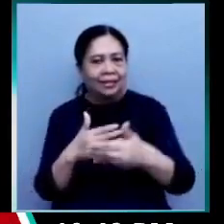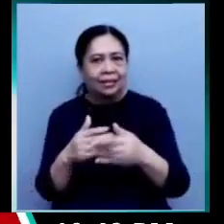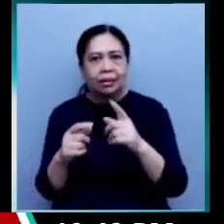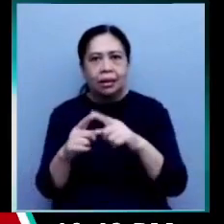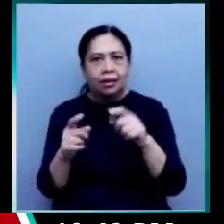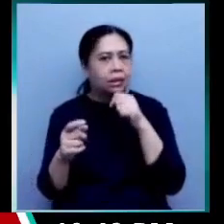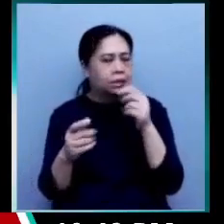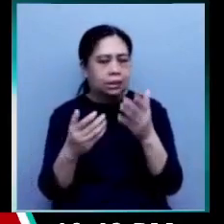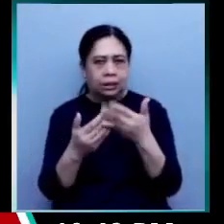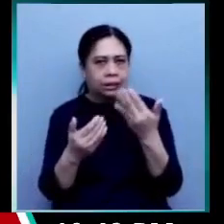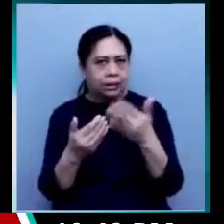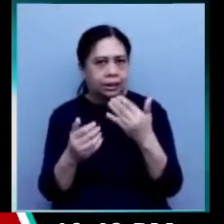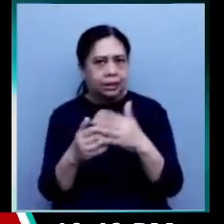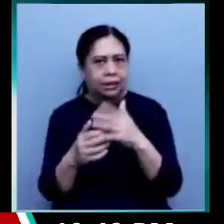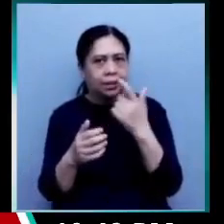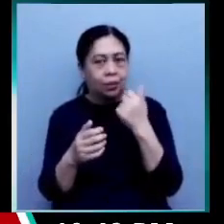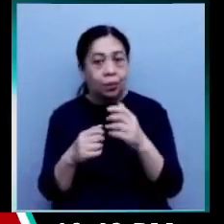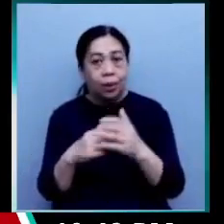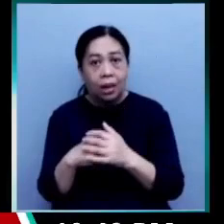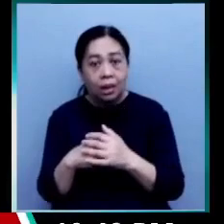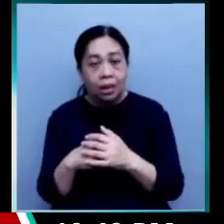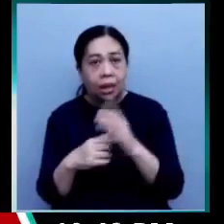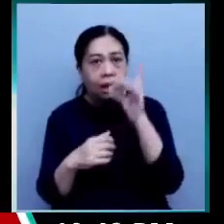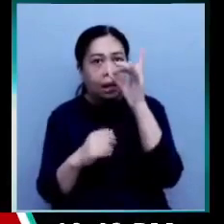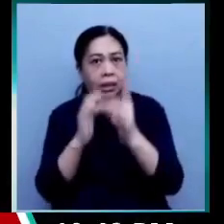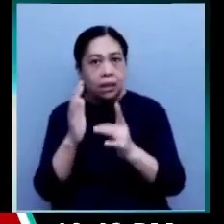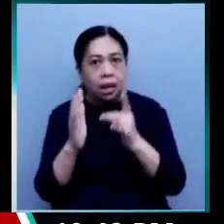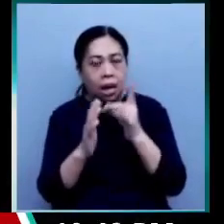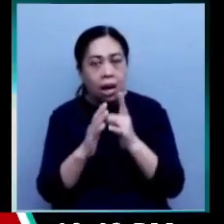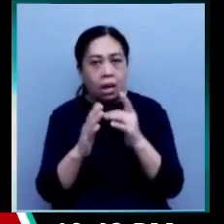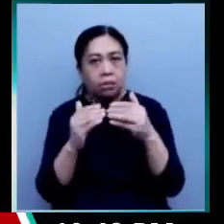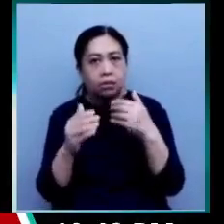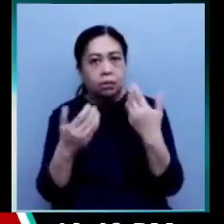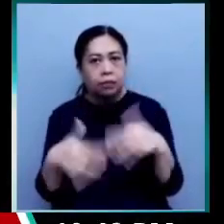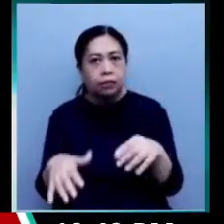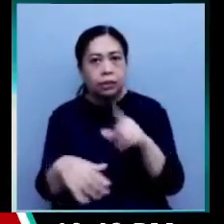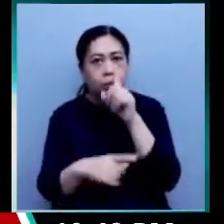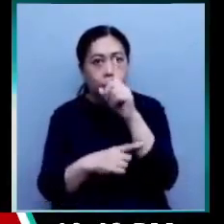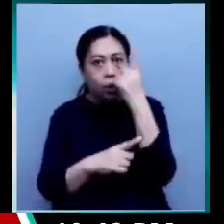yan dahil umaabot ng 8 oras bago niya matapos ang isang look.